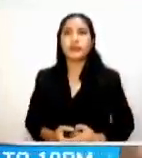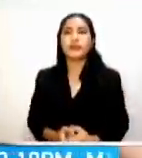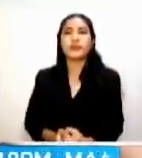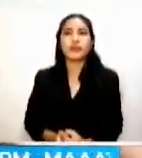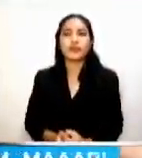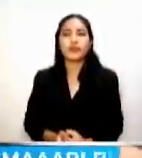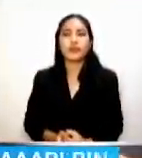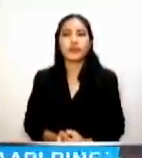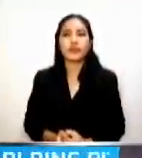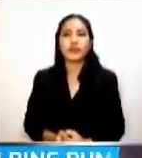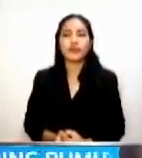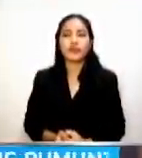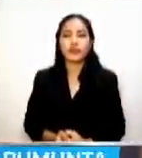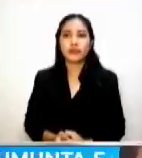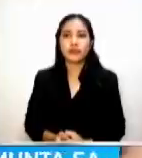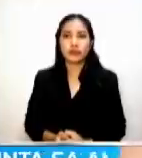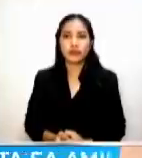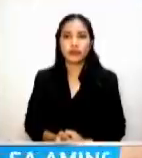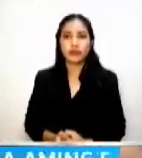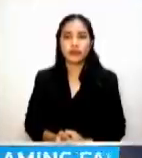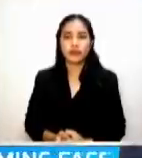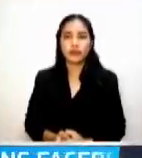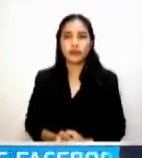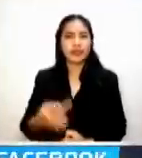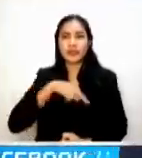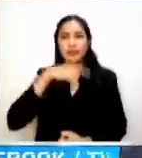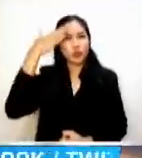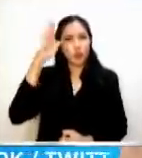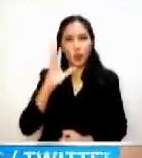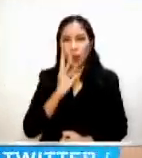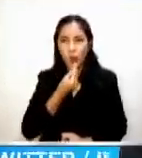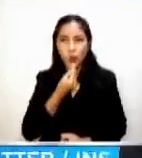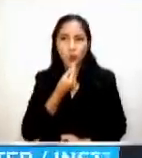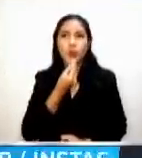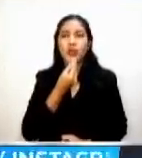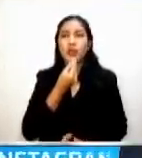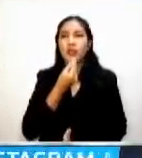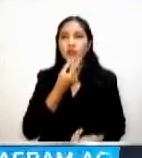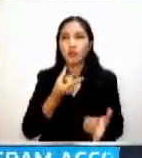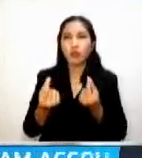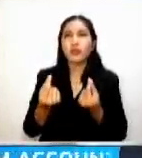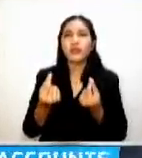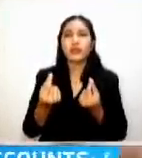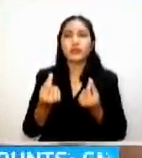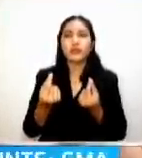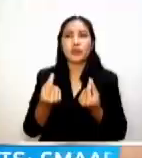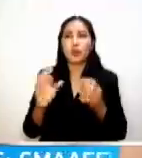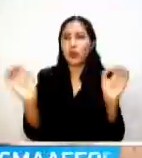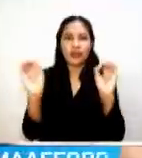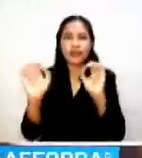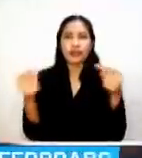wala kami idea kung sino. Kahit wala man force na. Oo. Nga, ano yung wala man din sila maaway. Oo. Kakadlo, malako di